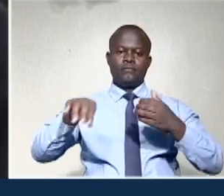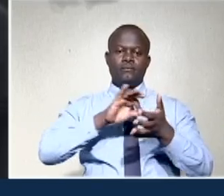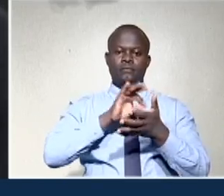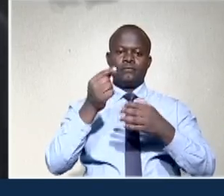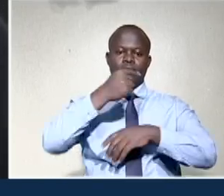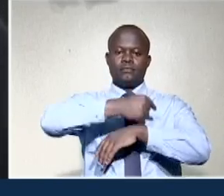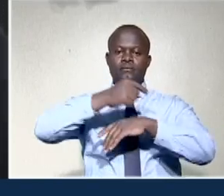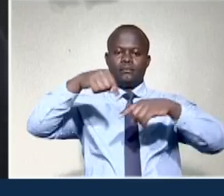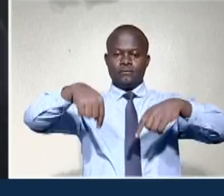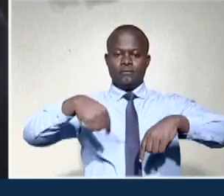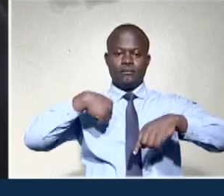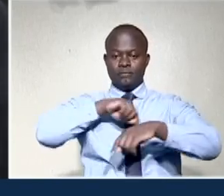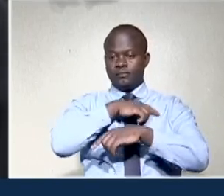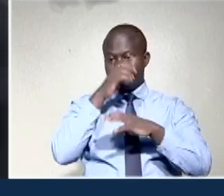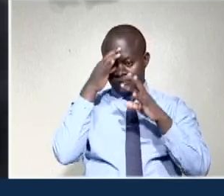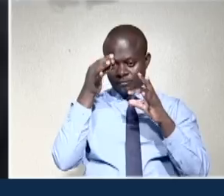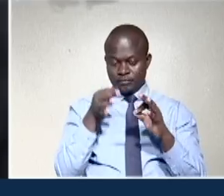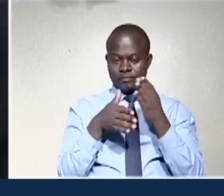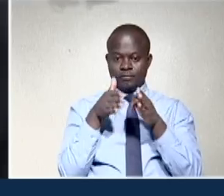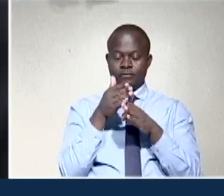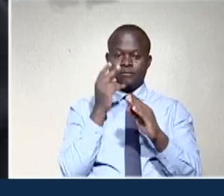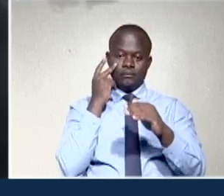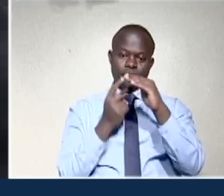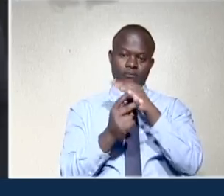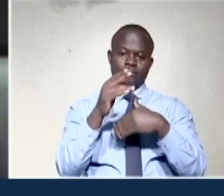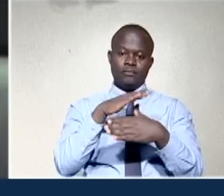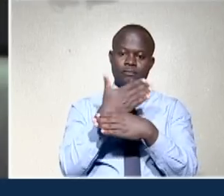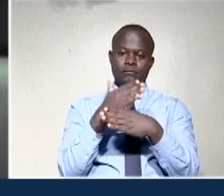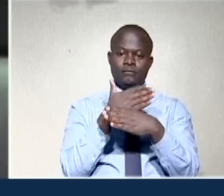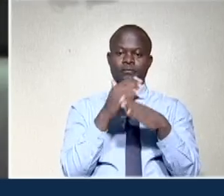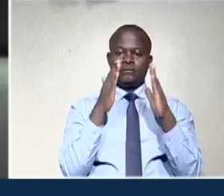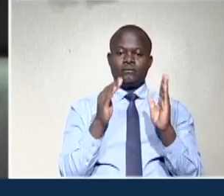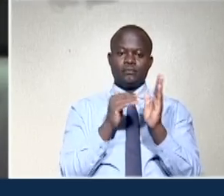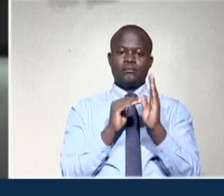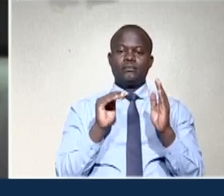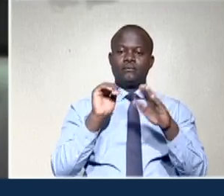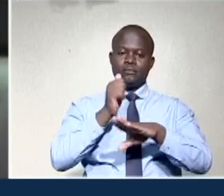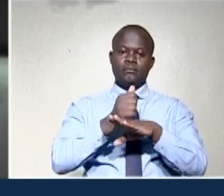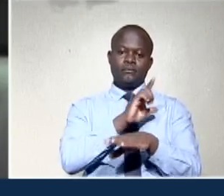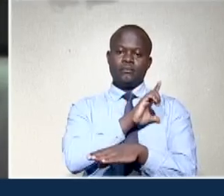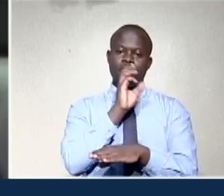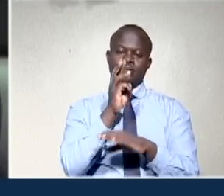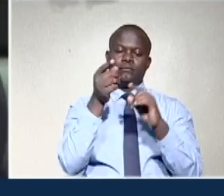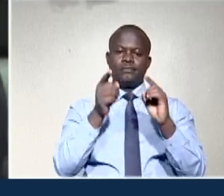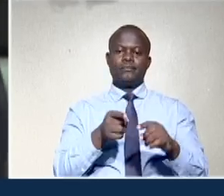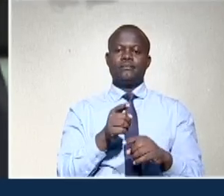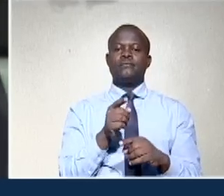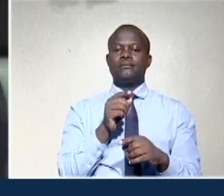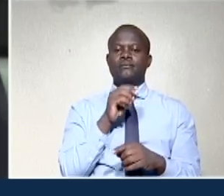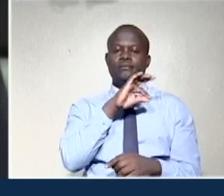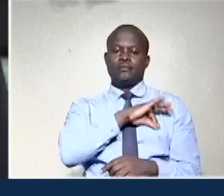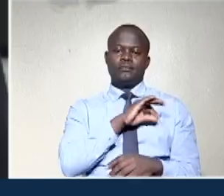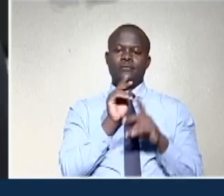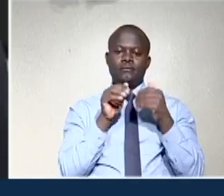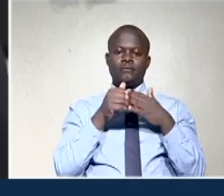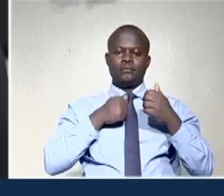munsi, twiyemeje kubakira ku cyerekezo dusangiye, tukarema amahirwe azanira inyungu abaturage b'u Rwanda